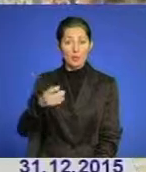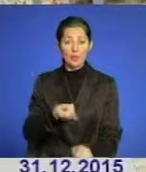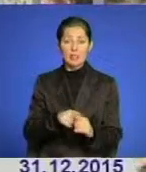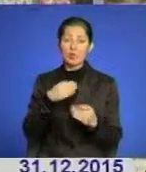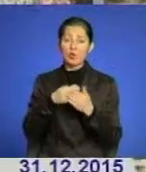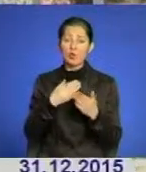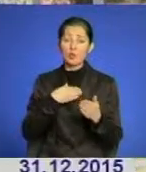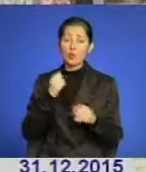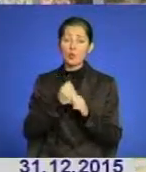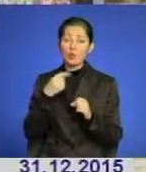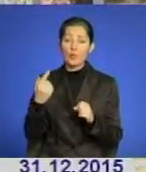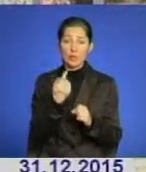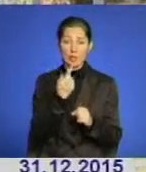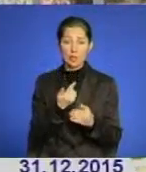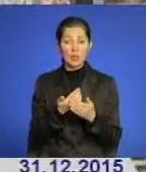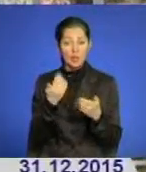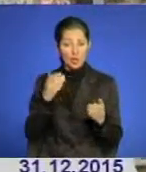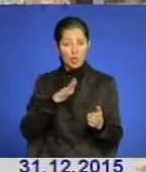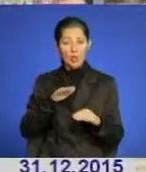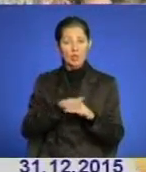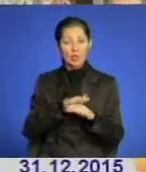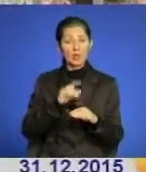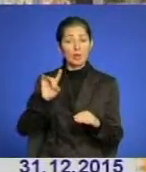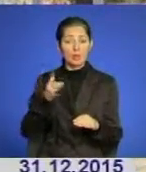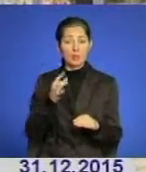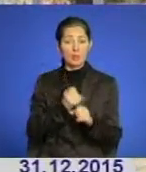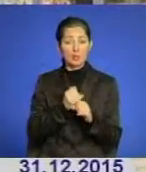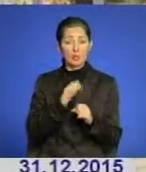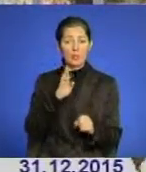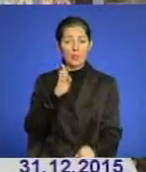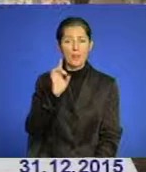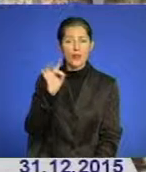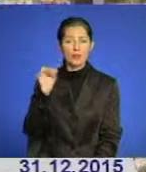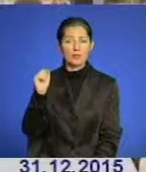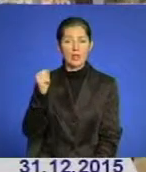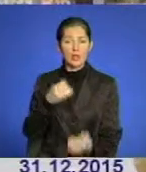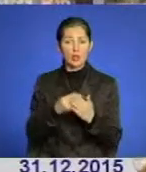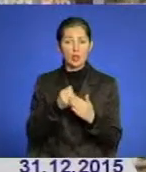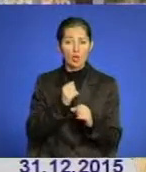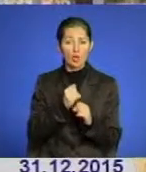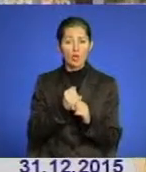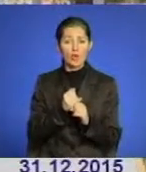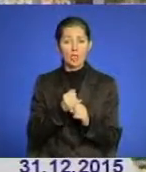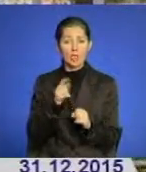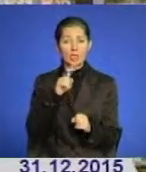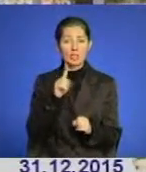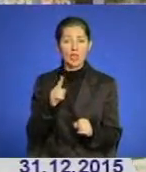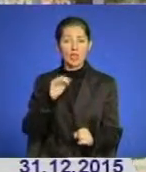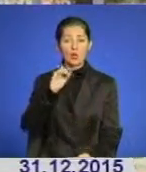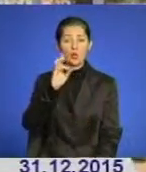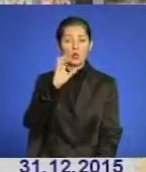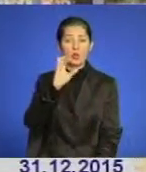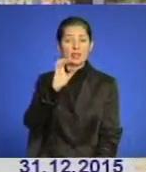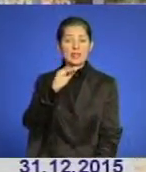до цього в нас були благодійники разові, ми працювали із Білефельдом фондом, ми працювали із